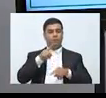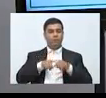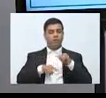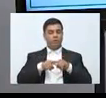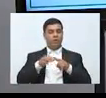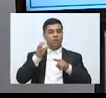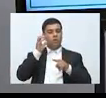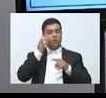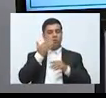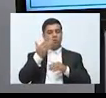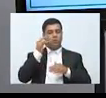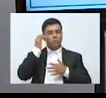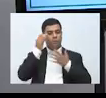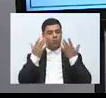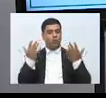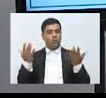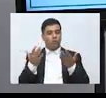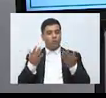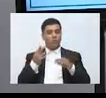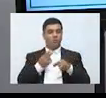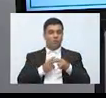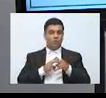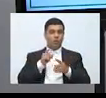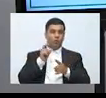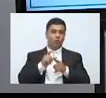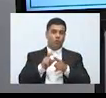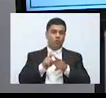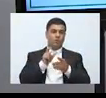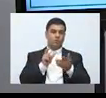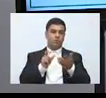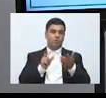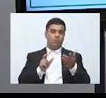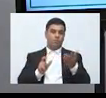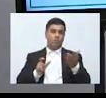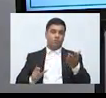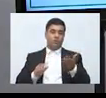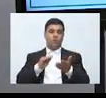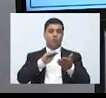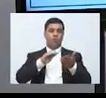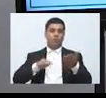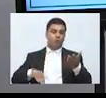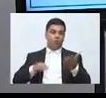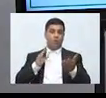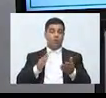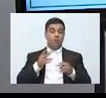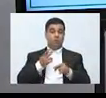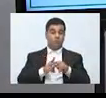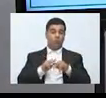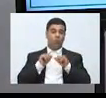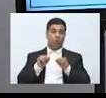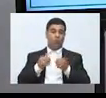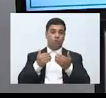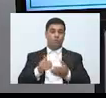эшитганда хаёлингизга келган сўзларни тасаввурларни ёзишингиз